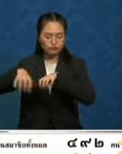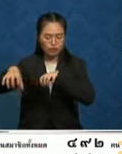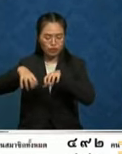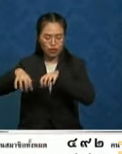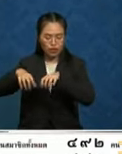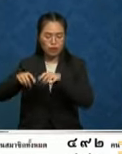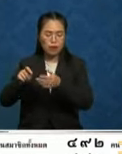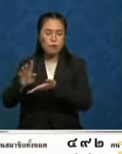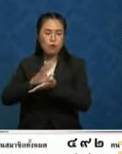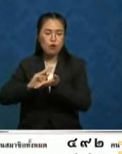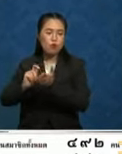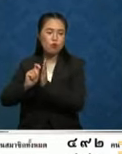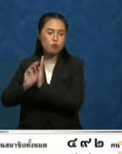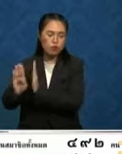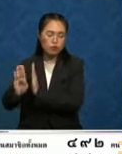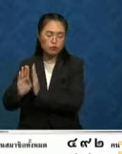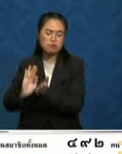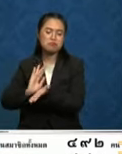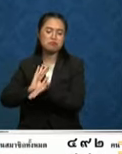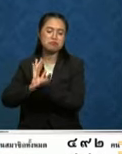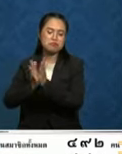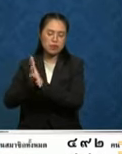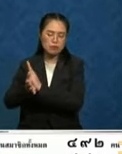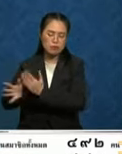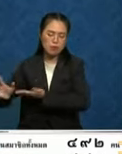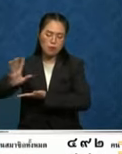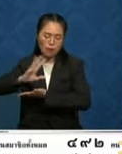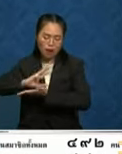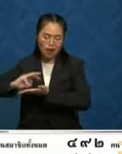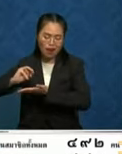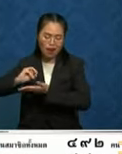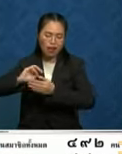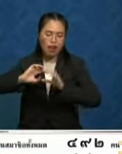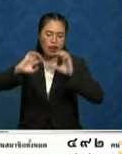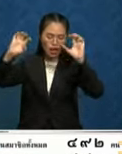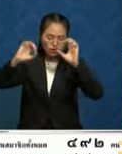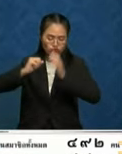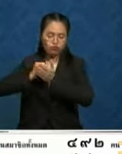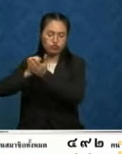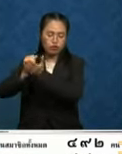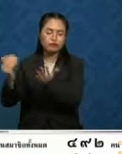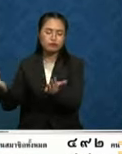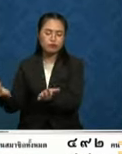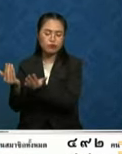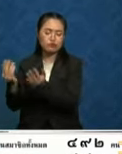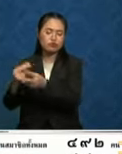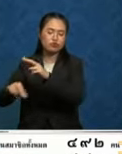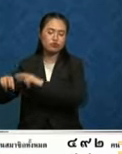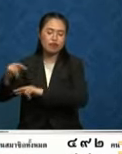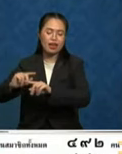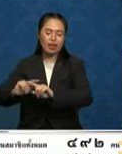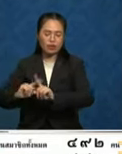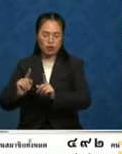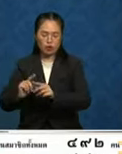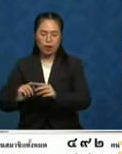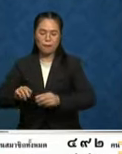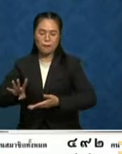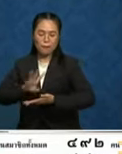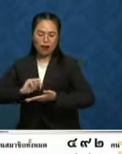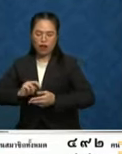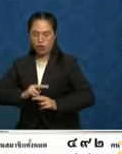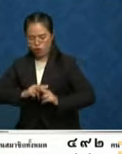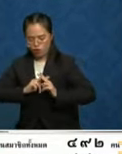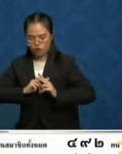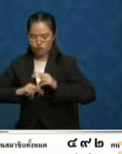อุดมศึกษาของรัฐเพื่อประโยชน์ในการบริหารจัดการที่เป็นอิสระมีความคล่อง